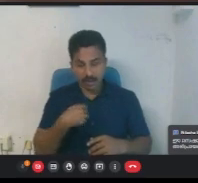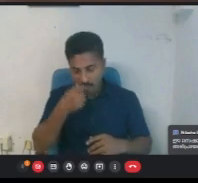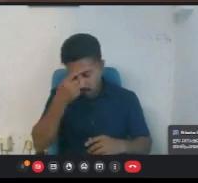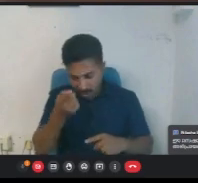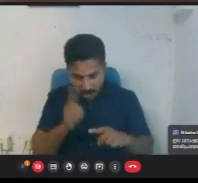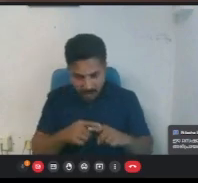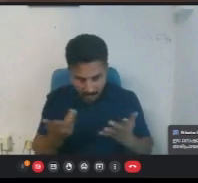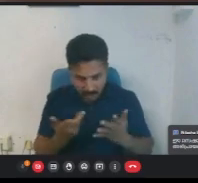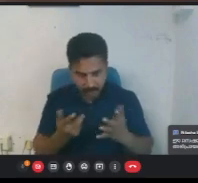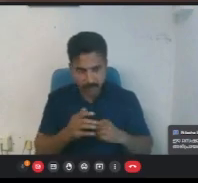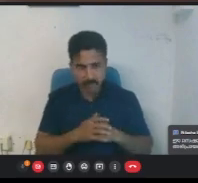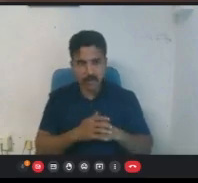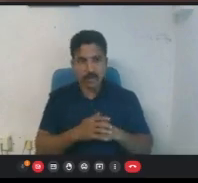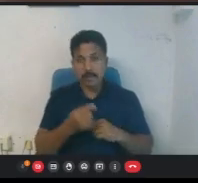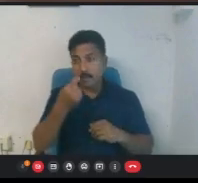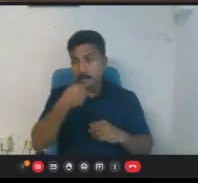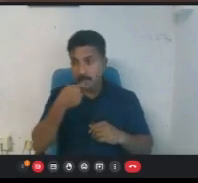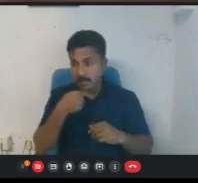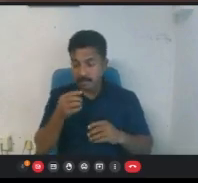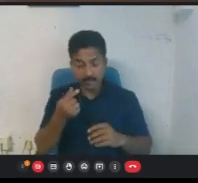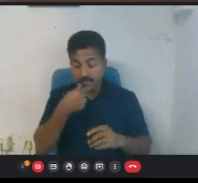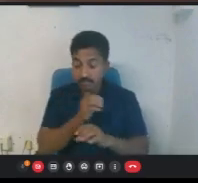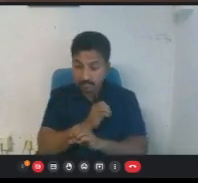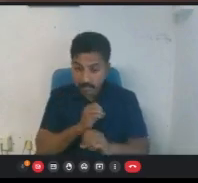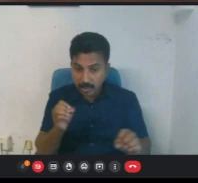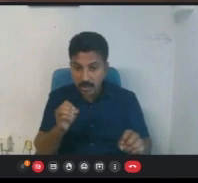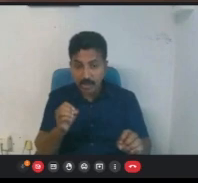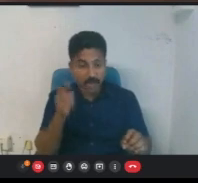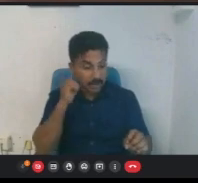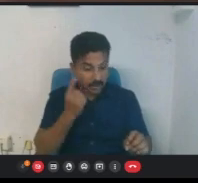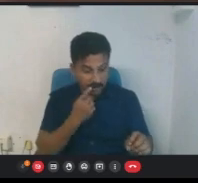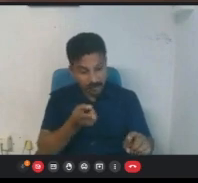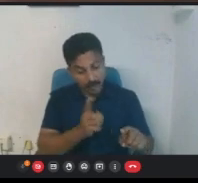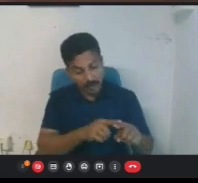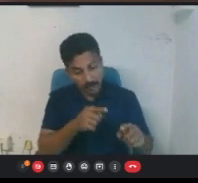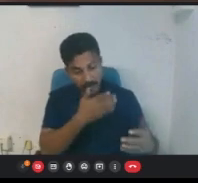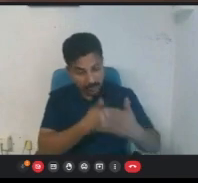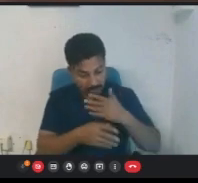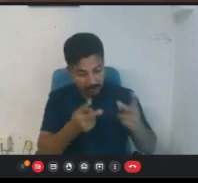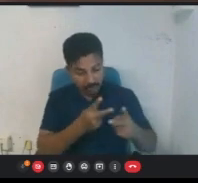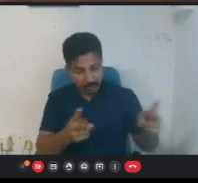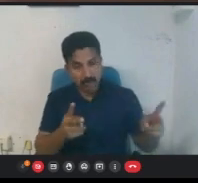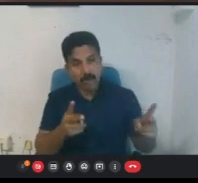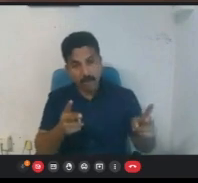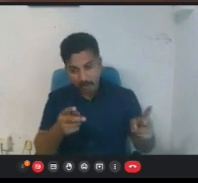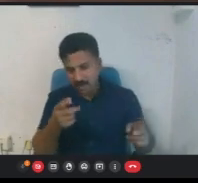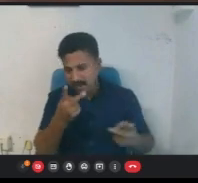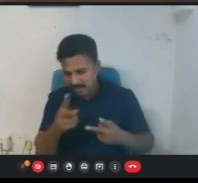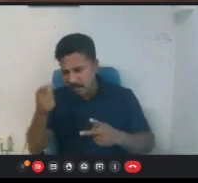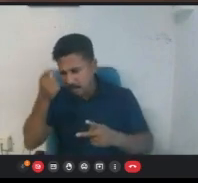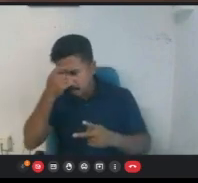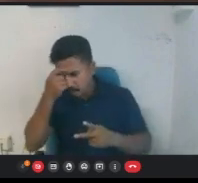അല്ലെങ്കിൽ മെഡിസിൻ കഴിക്കാതെ തന്നെ എത്തരത്തിലുള്ള ബുദ്ധിമുട്ടുകൾ കാരണം ഇത്തരത്തിലുള്ള കേൾവിക്കുറവുകൾ ഉണ്ടാകാമെന്ന്